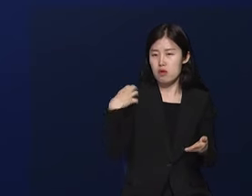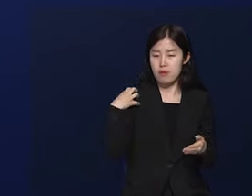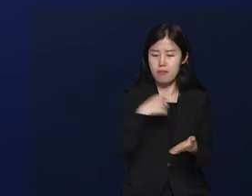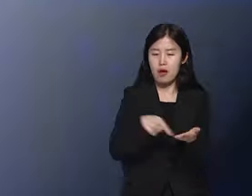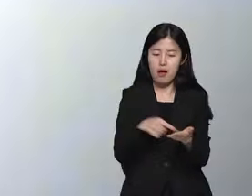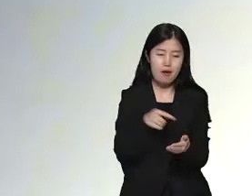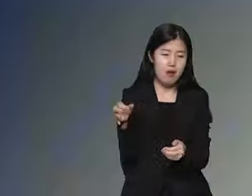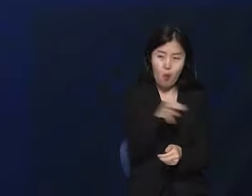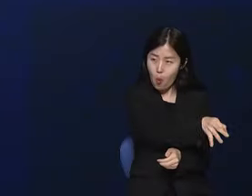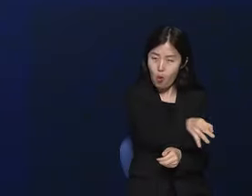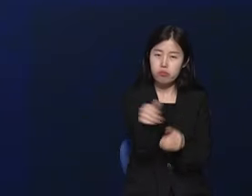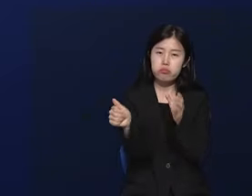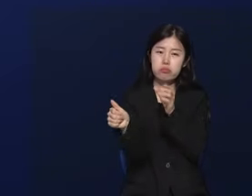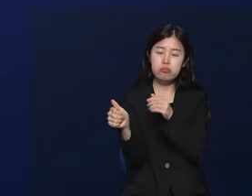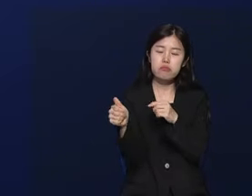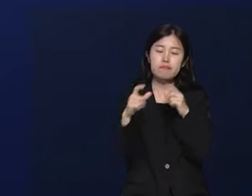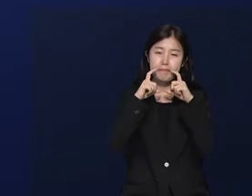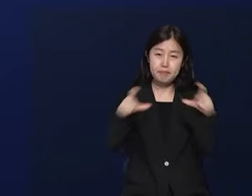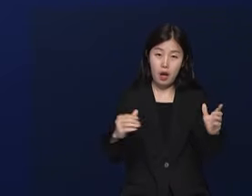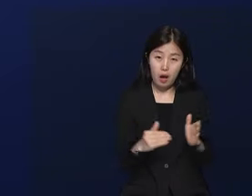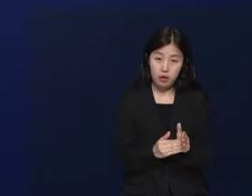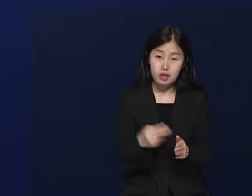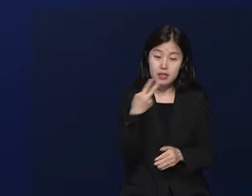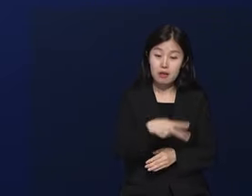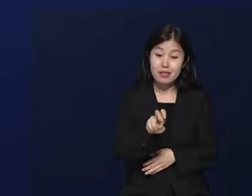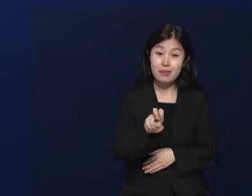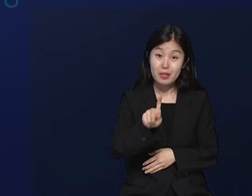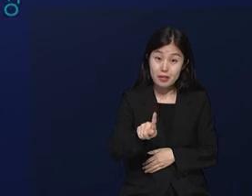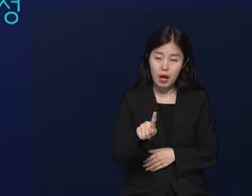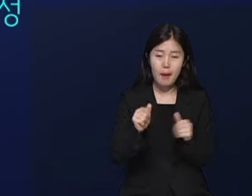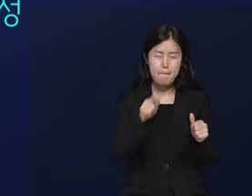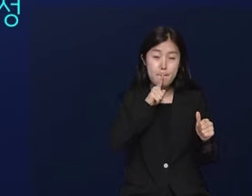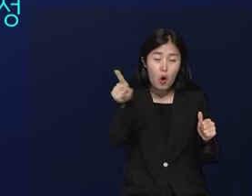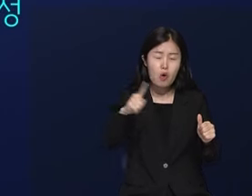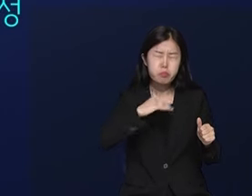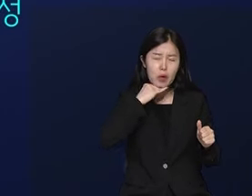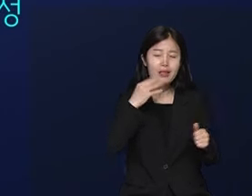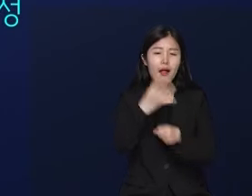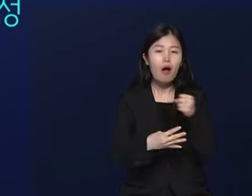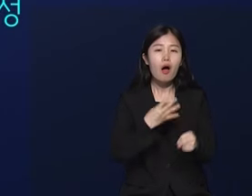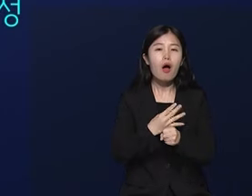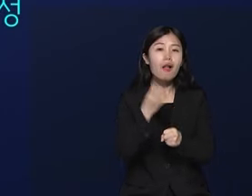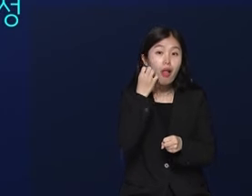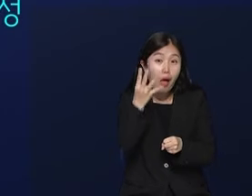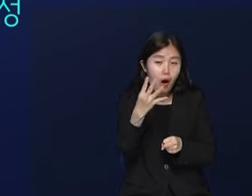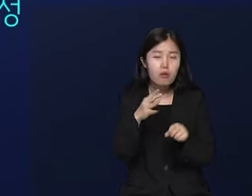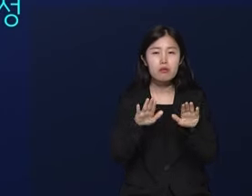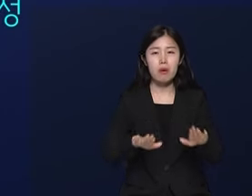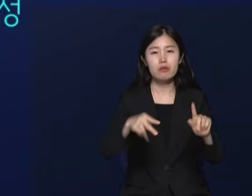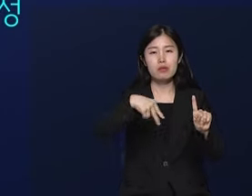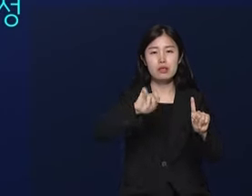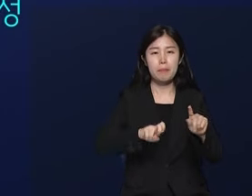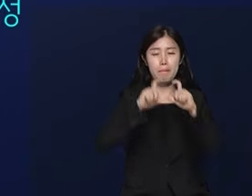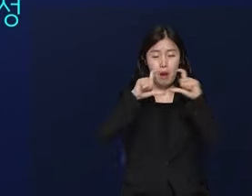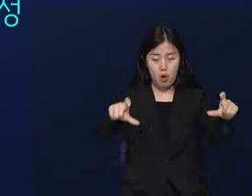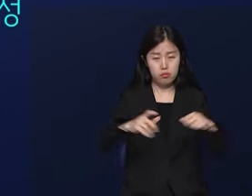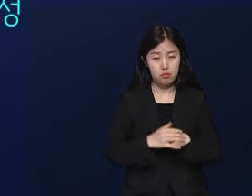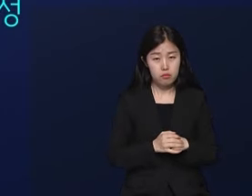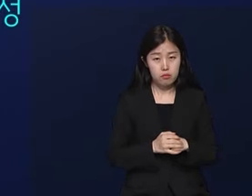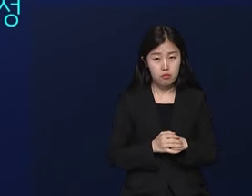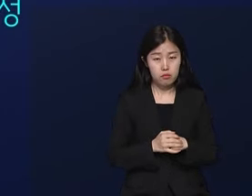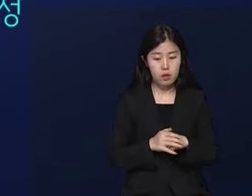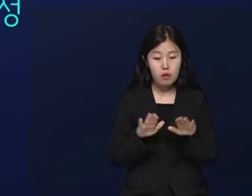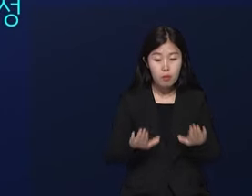인정했습니다. 2020년 1월 소송을 제기한 지 4년 4개월 만에 1심 선고가 나왔는데 소송 서류를